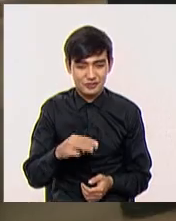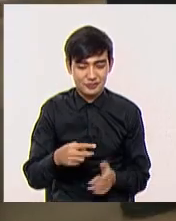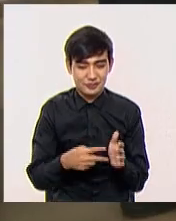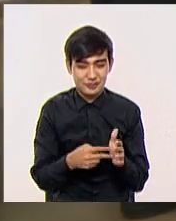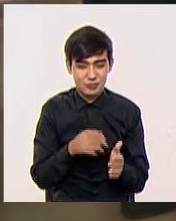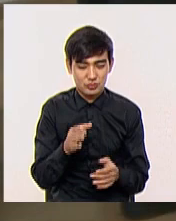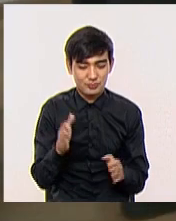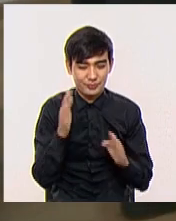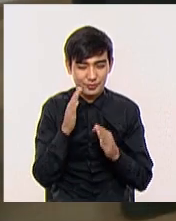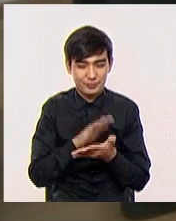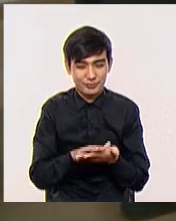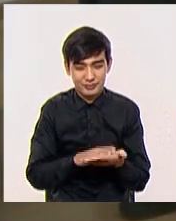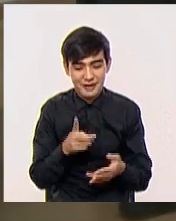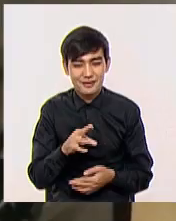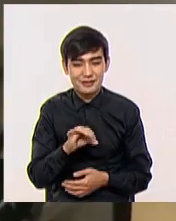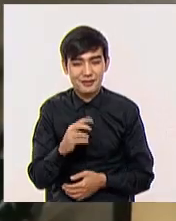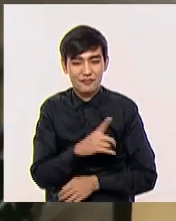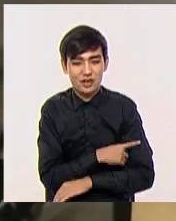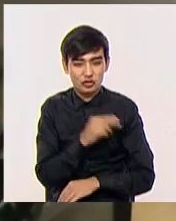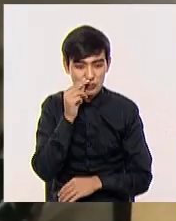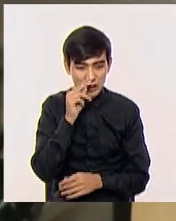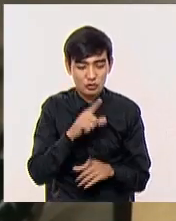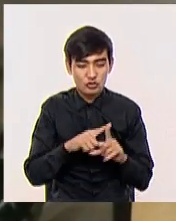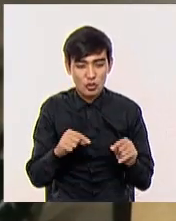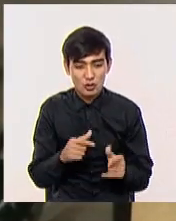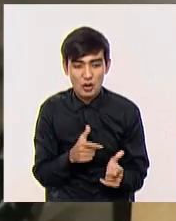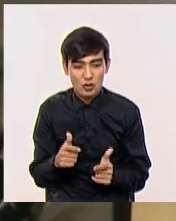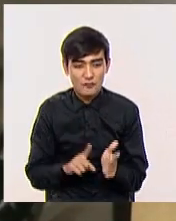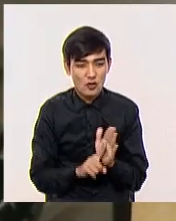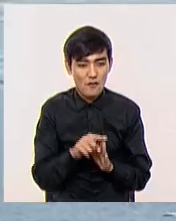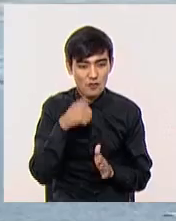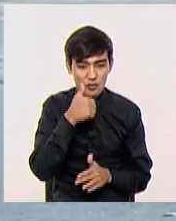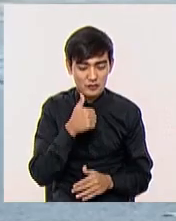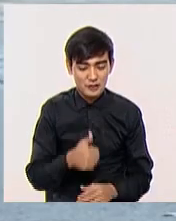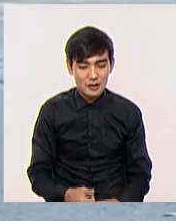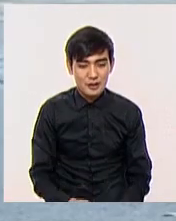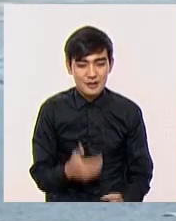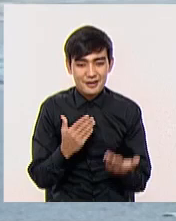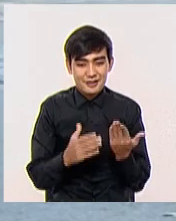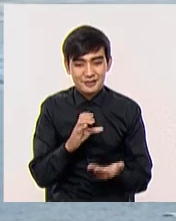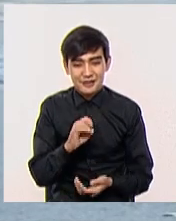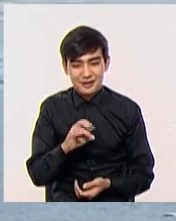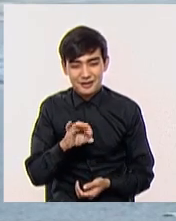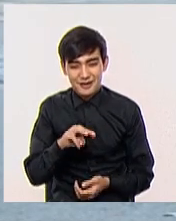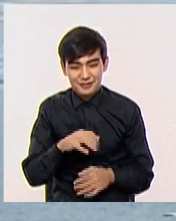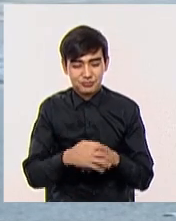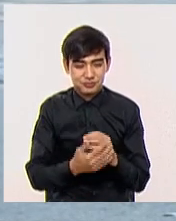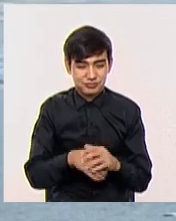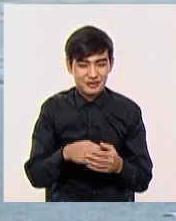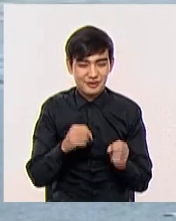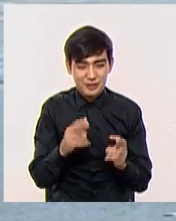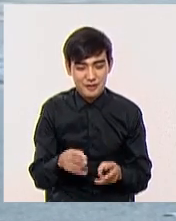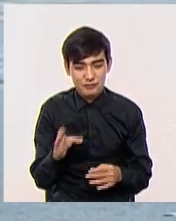В остальном, по уверениям санврачей, шымкентские школы готовы к началу учебного года. Если с санитайзерами все более или